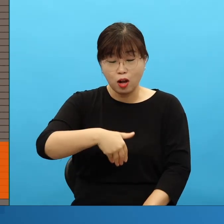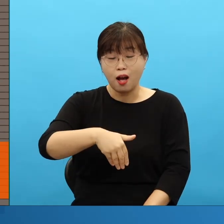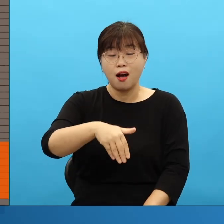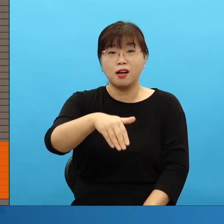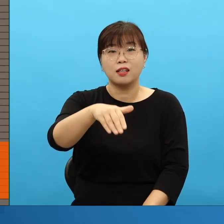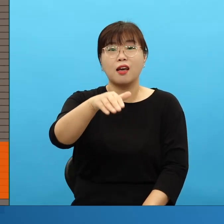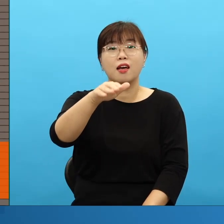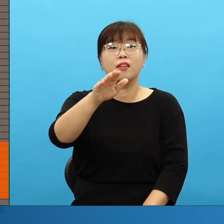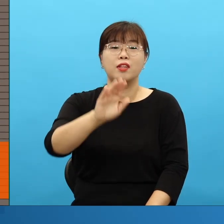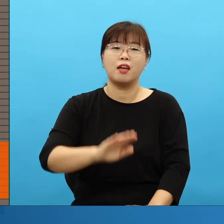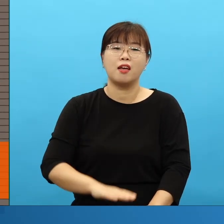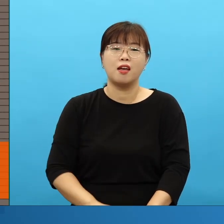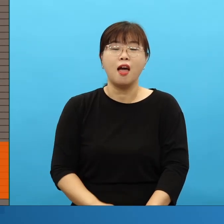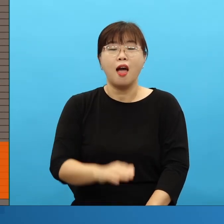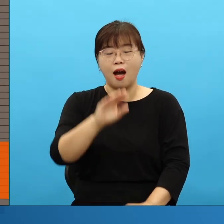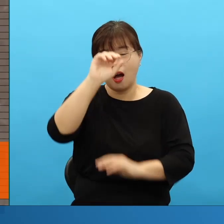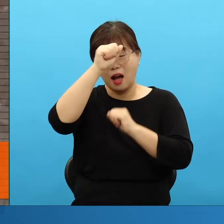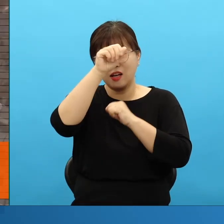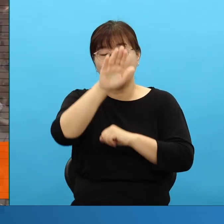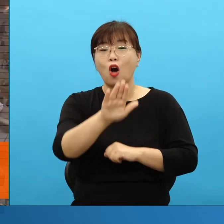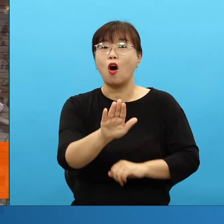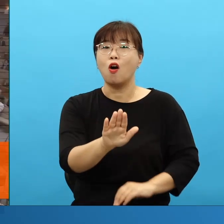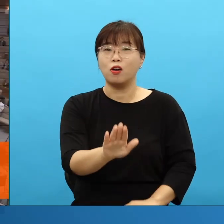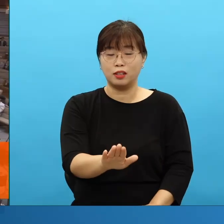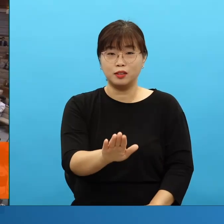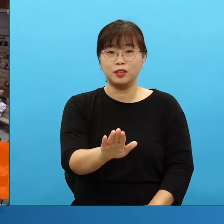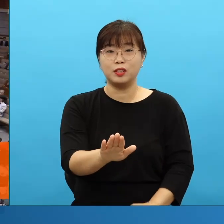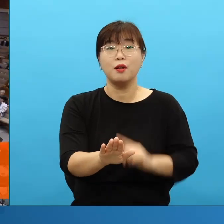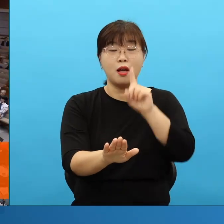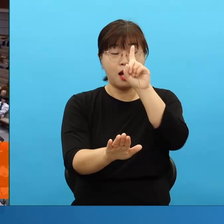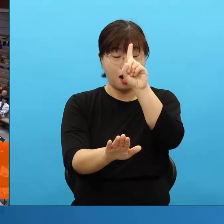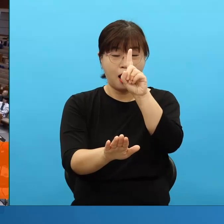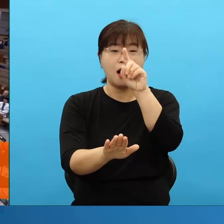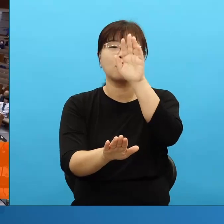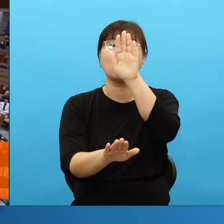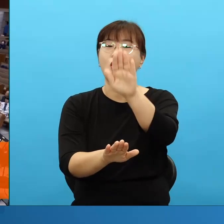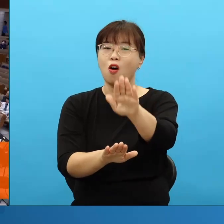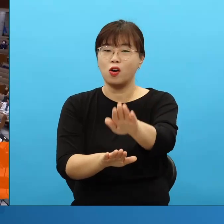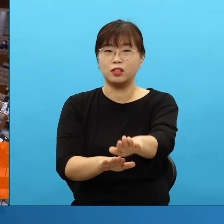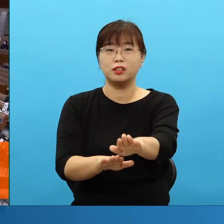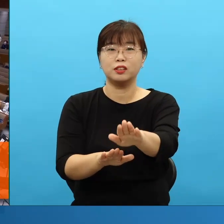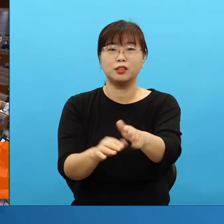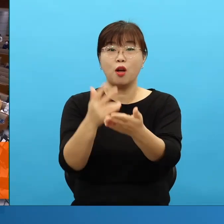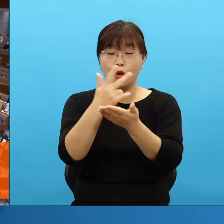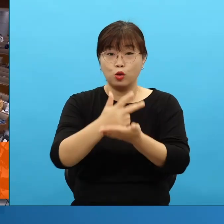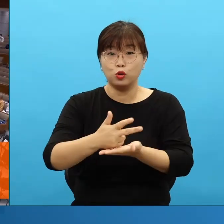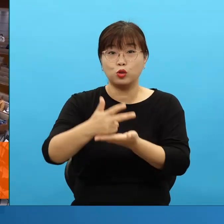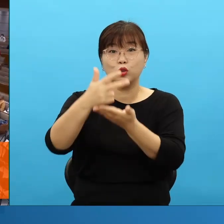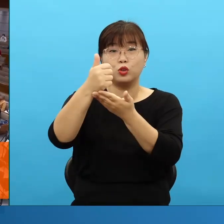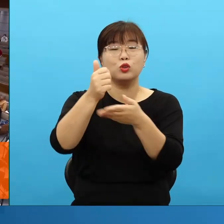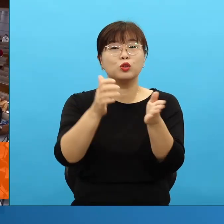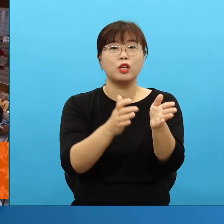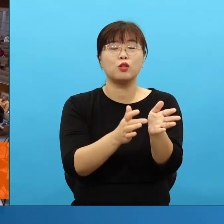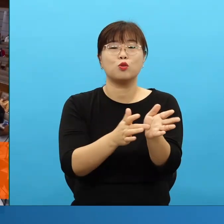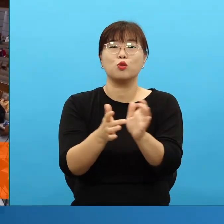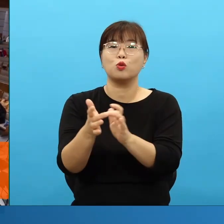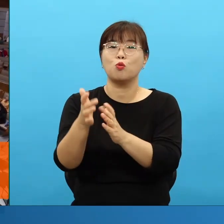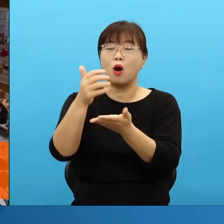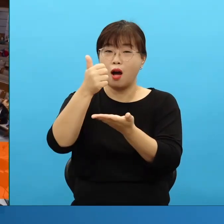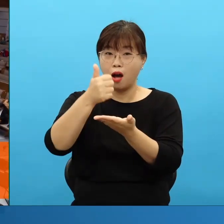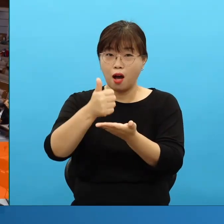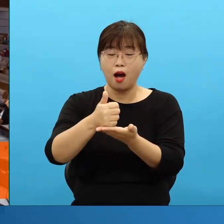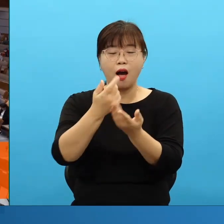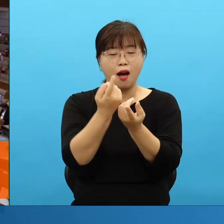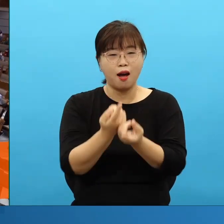생명길로 가겠네. 한 걸음 한 걸음 주